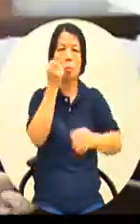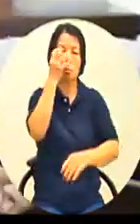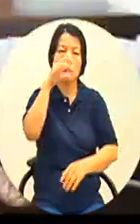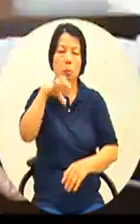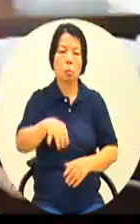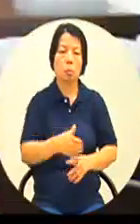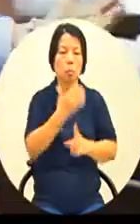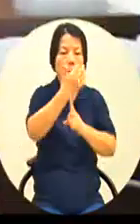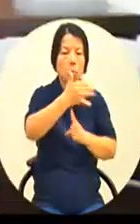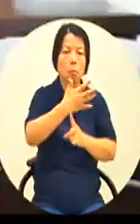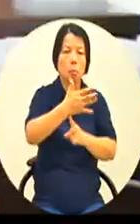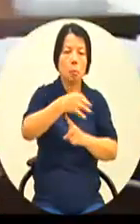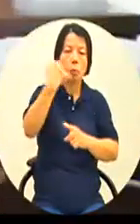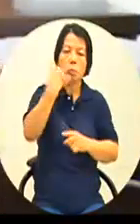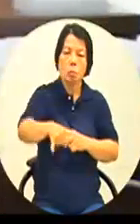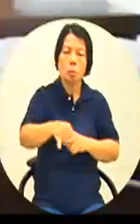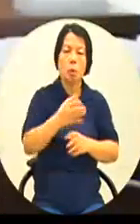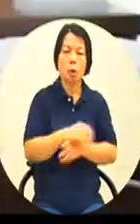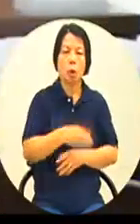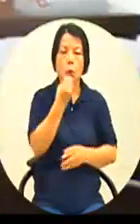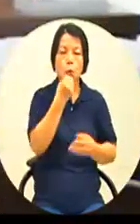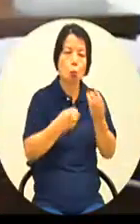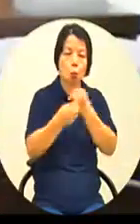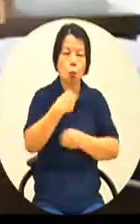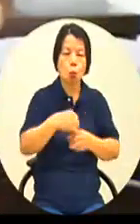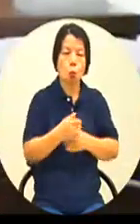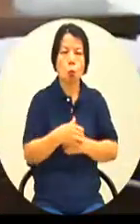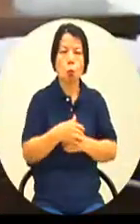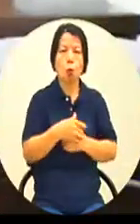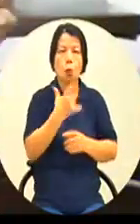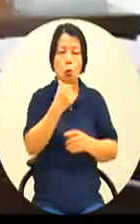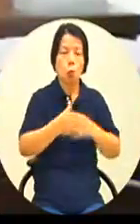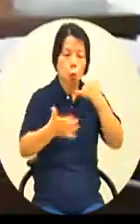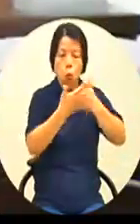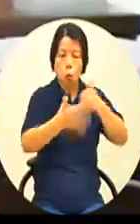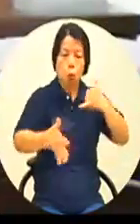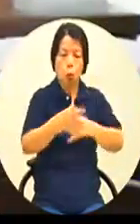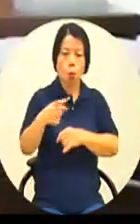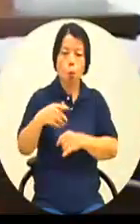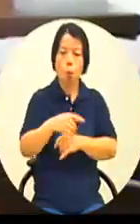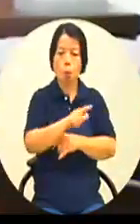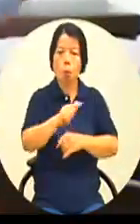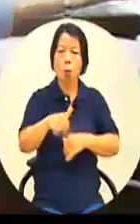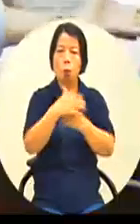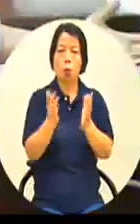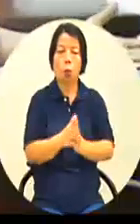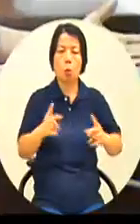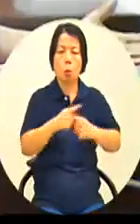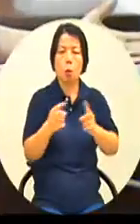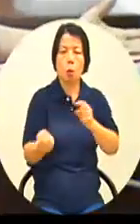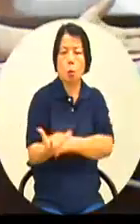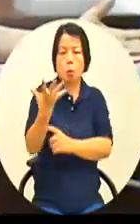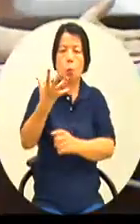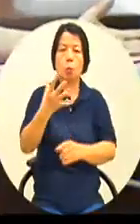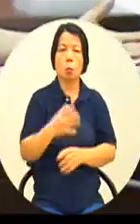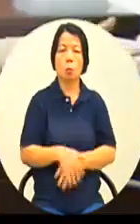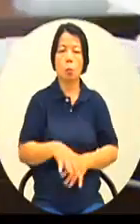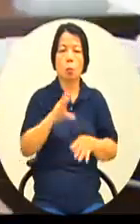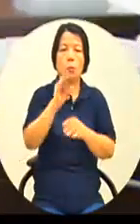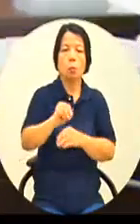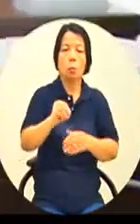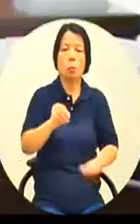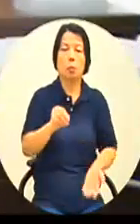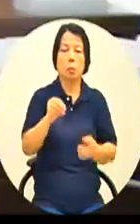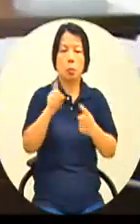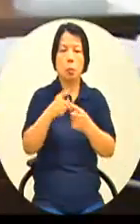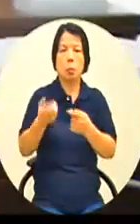丁美拜啊吼假嗨散啊，人潮突然的膨胀了几万人，